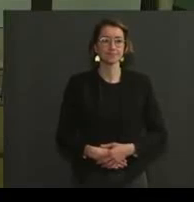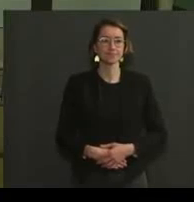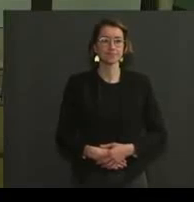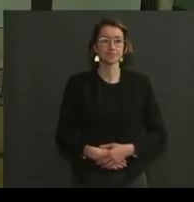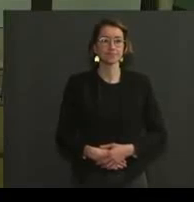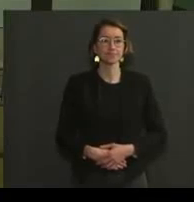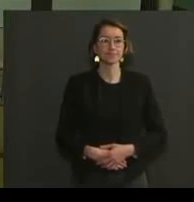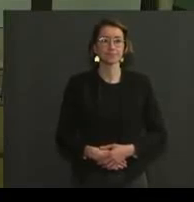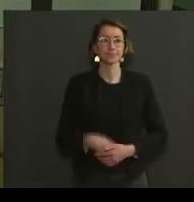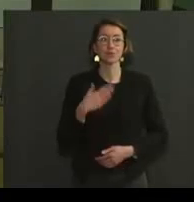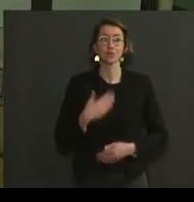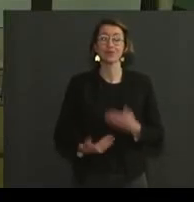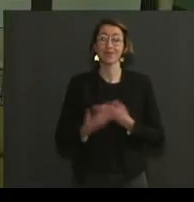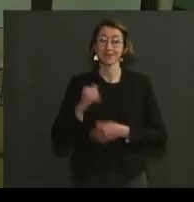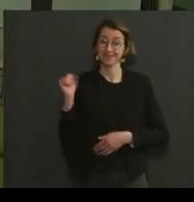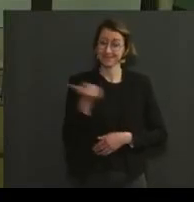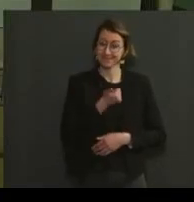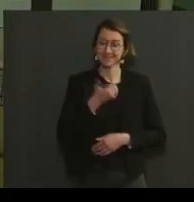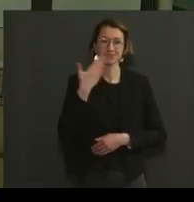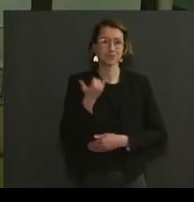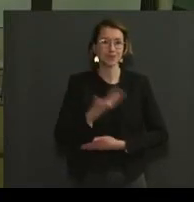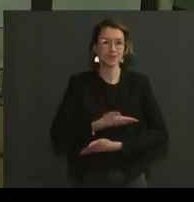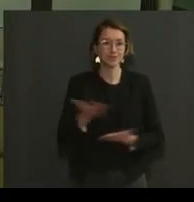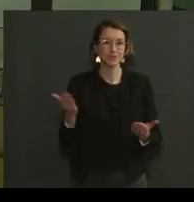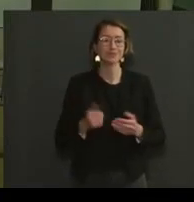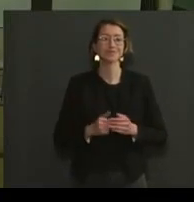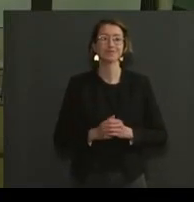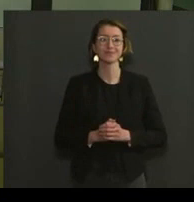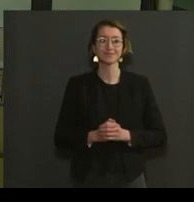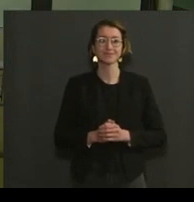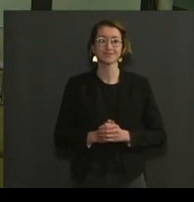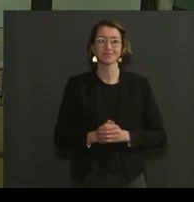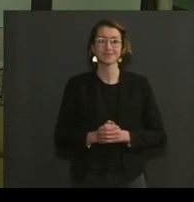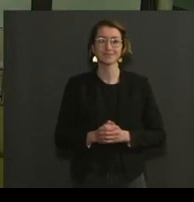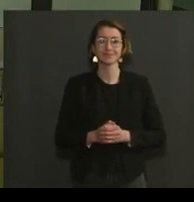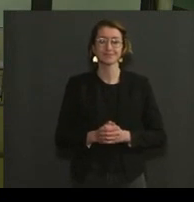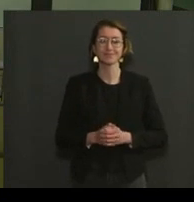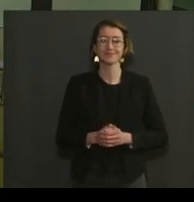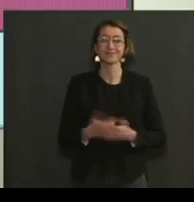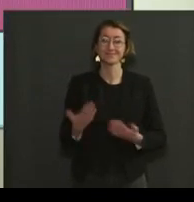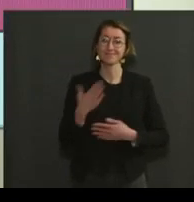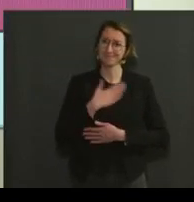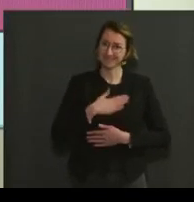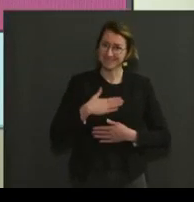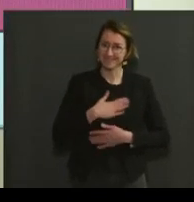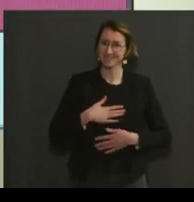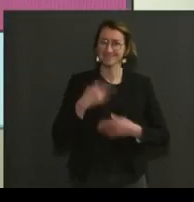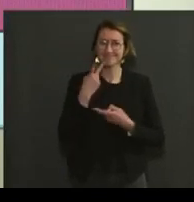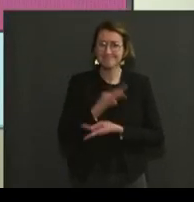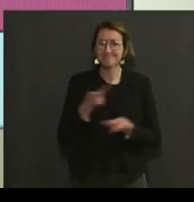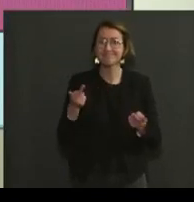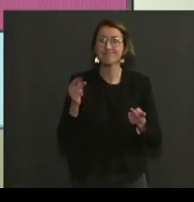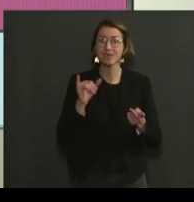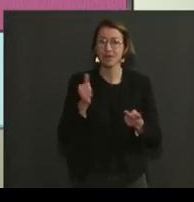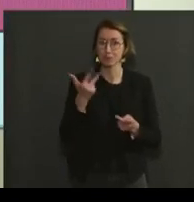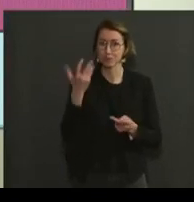Goedendag iedereen, bonjour à toutes, bonjour à tous. Alors c'est avec plaisir que je peux vous dire, comme on le dit depuis les dernières semaines, que tous les indicateurs